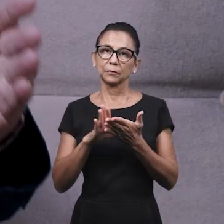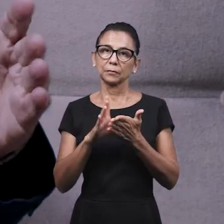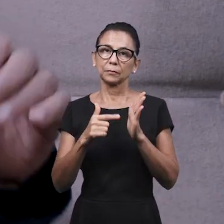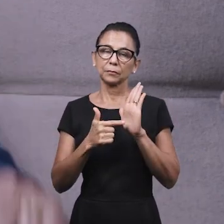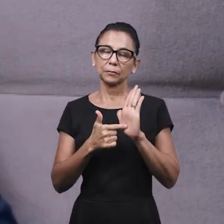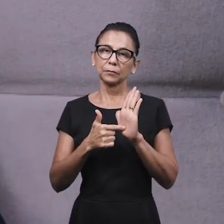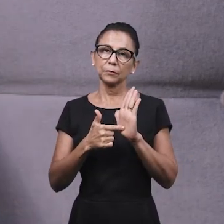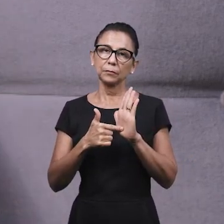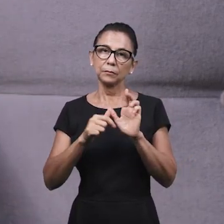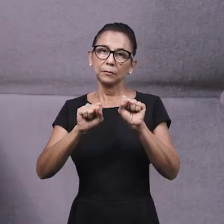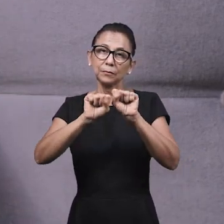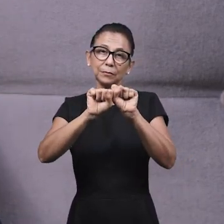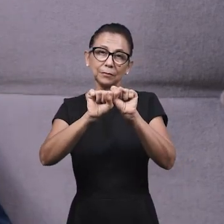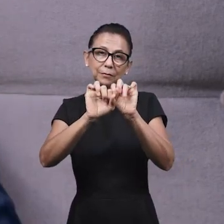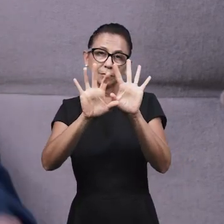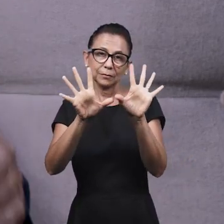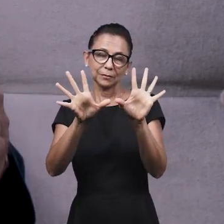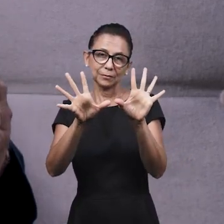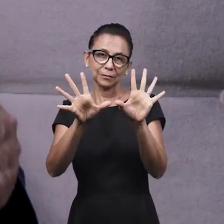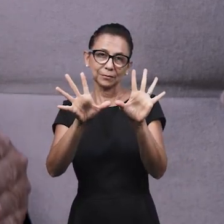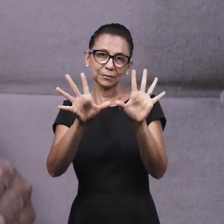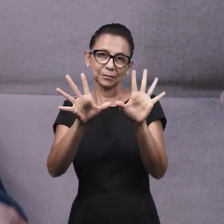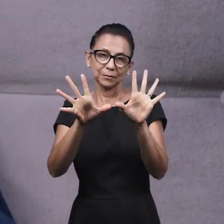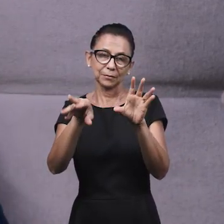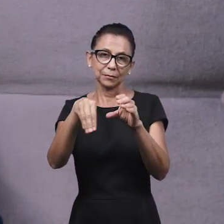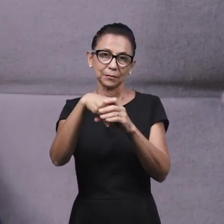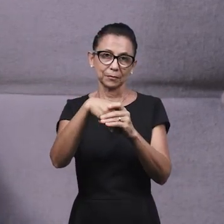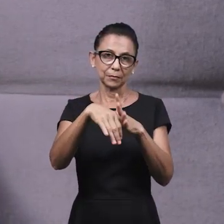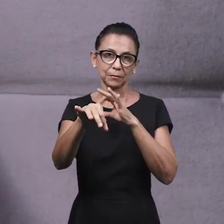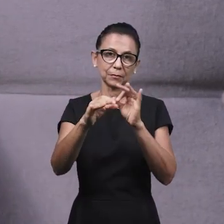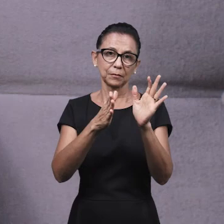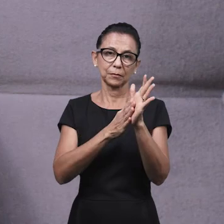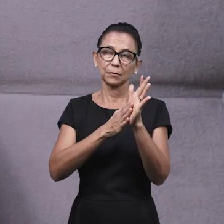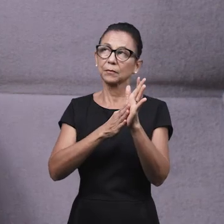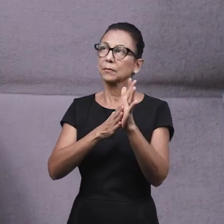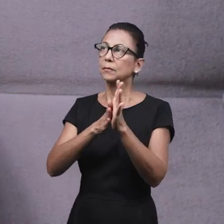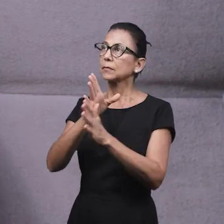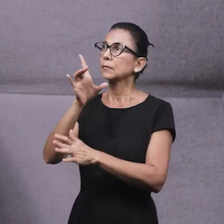À l'intérieur du projet de Dieu, il y a l'épreuve.